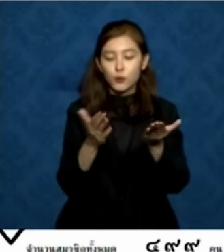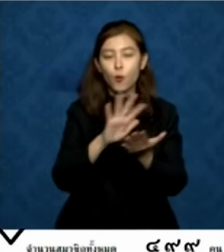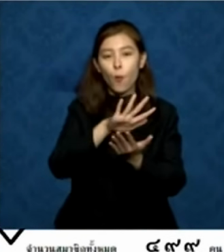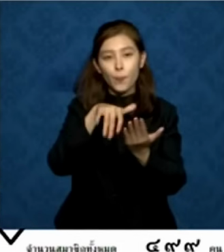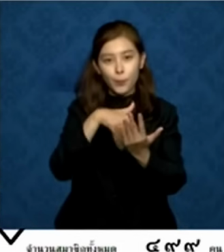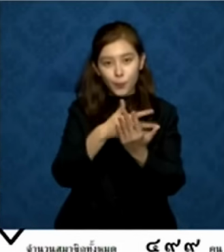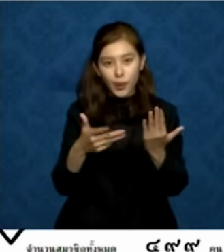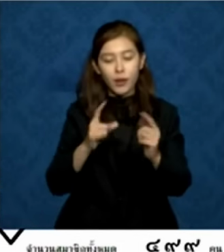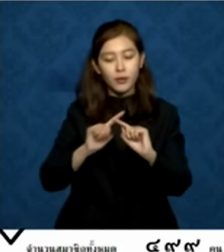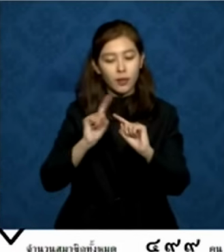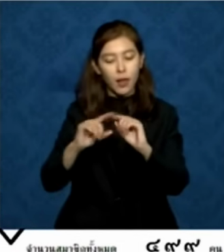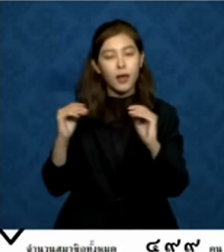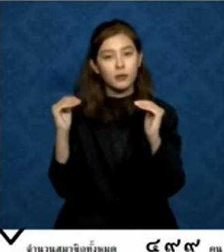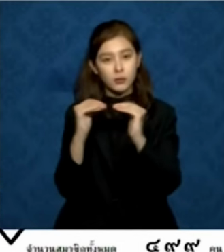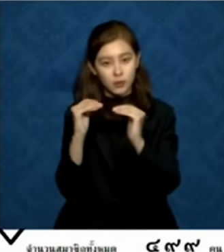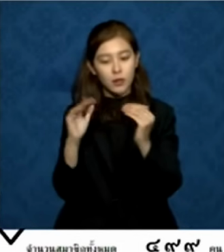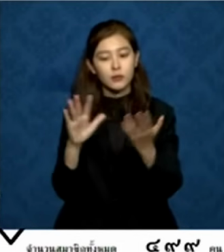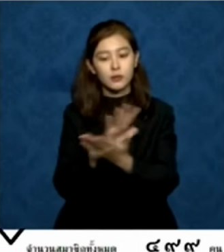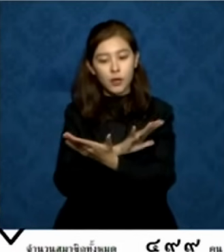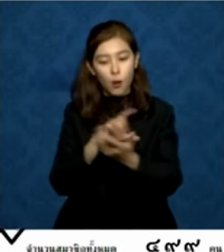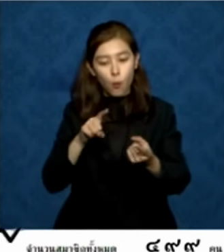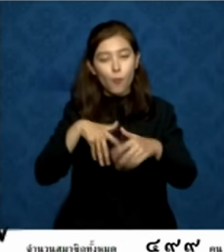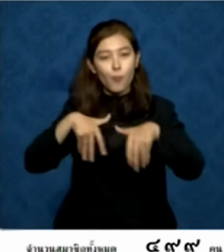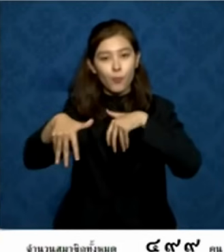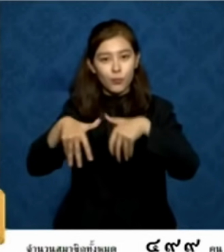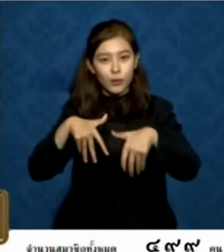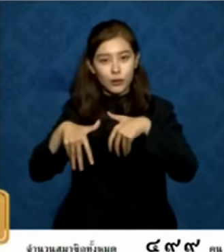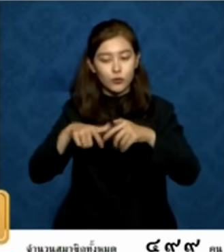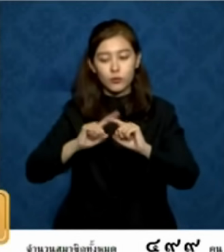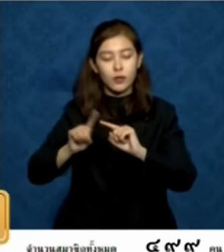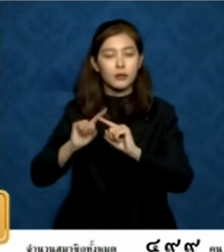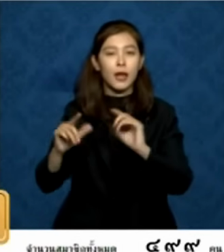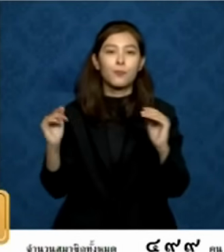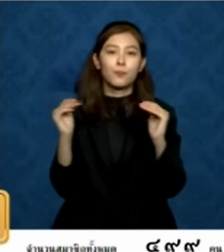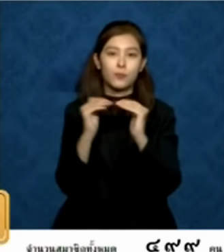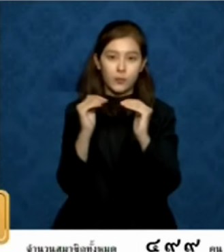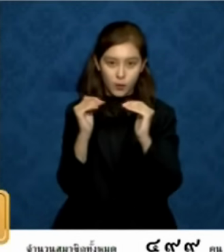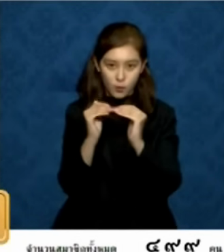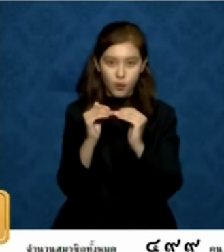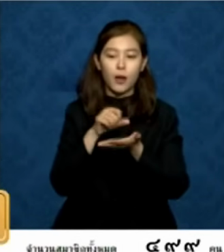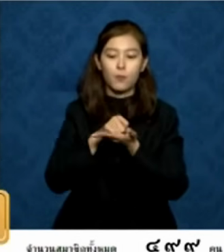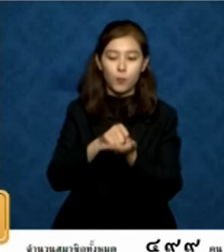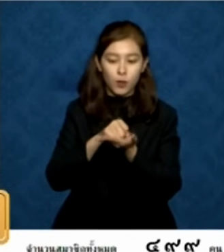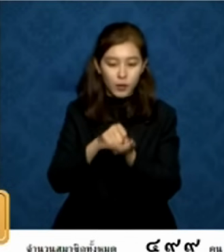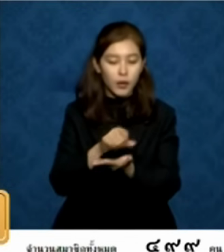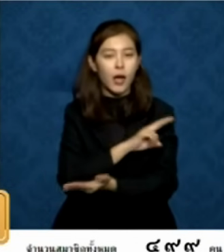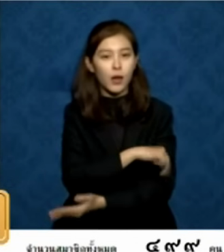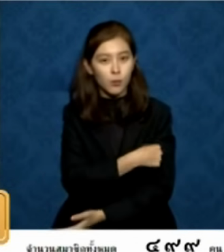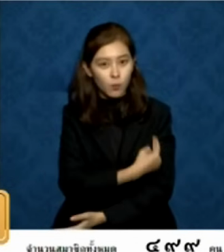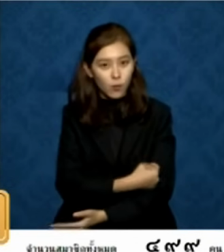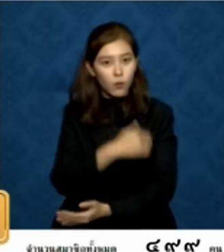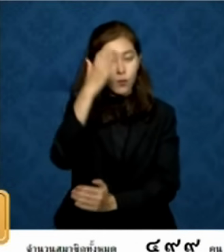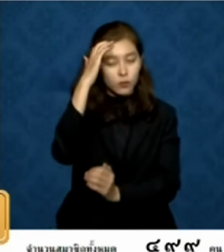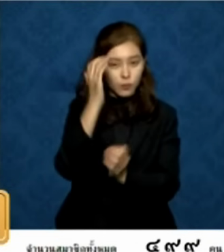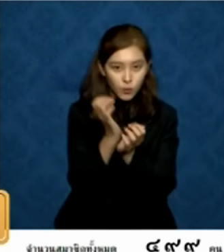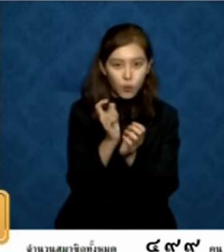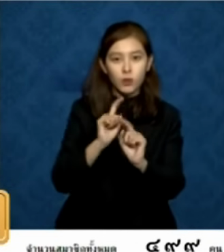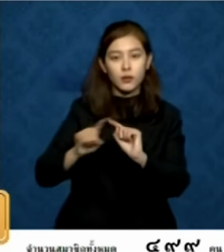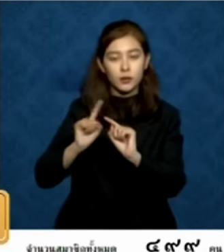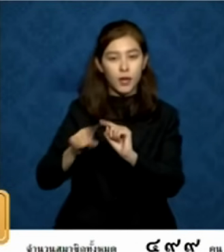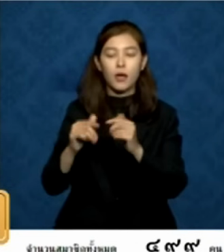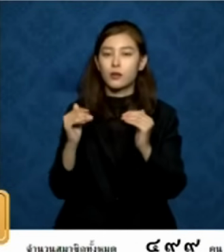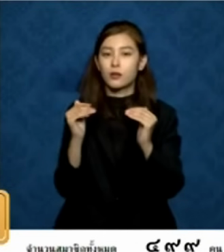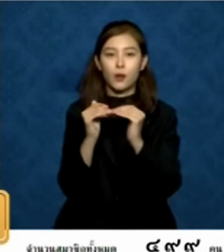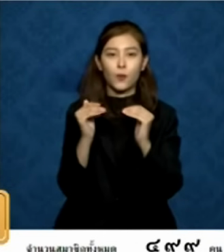าสและความเสมอภาคทางสังคมให้ประชาชนได้รับโอกาสในการเข้าถึงการบริการสาธารณะอย่างเท่าเทีย